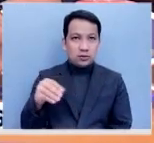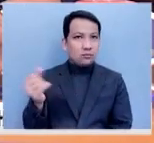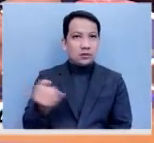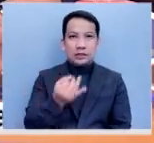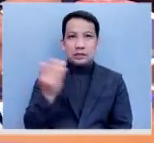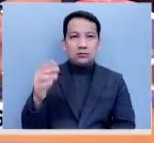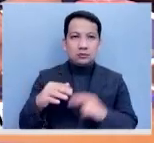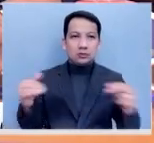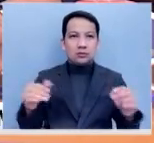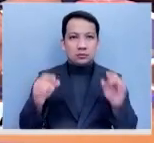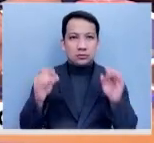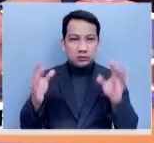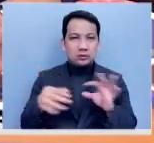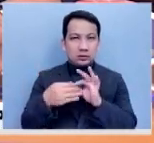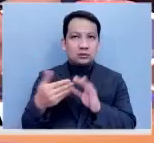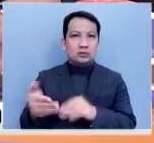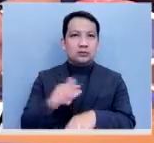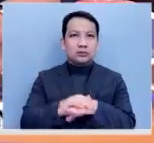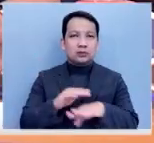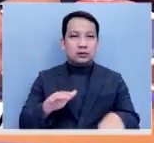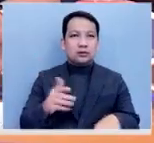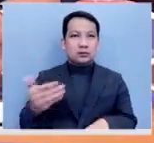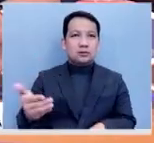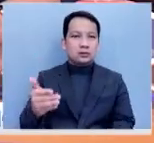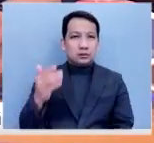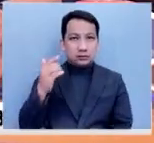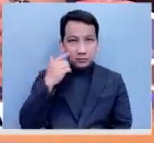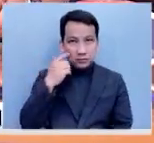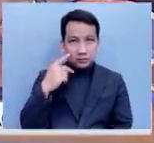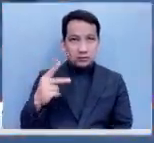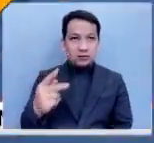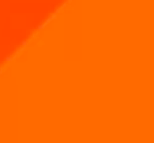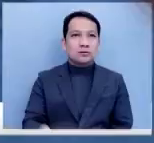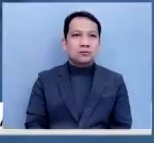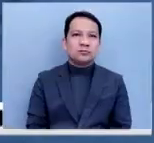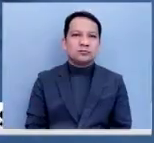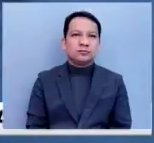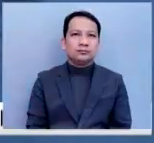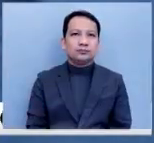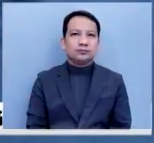kabila ng panganib. Nasa frontline ng balitang yan si Gerard De La Peña.